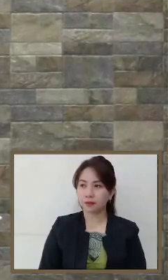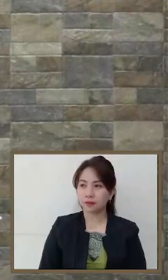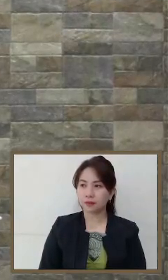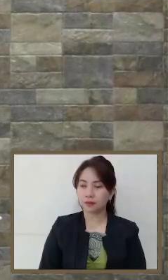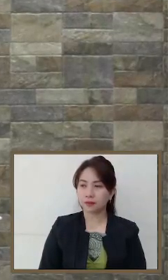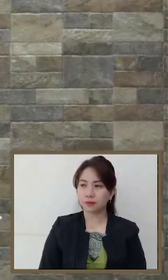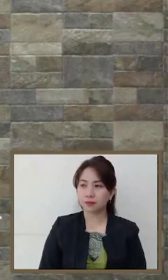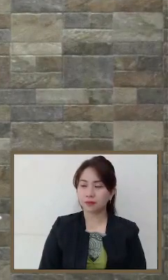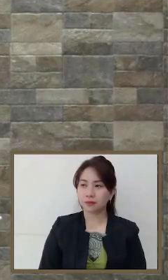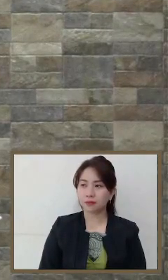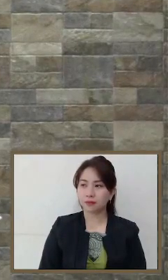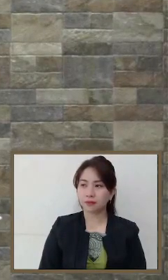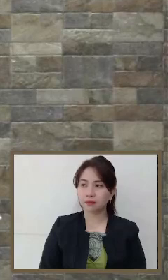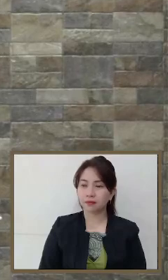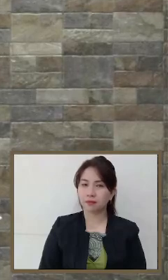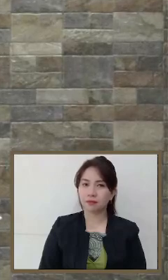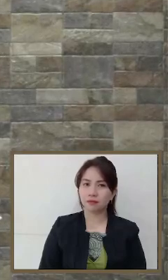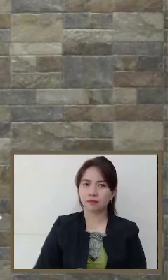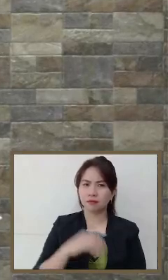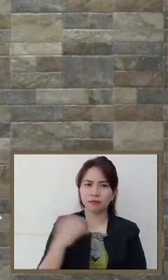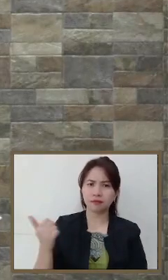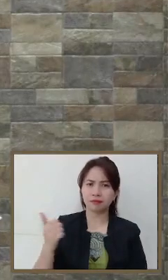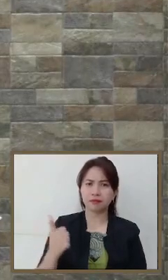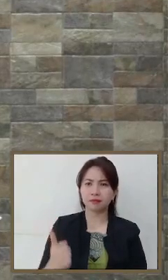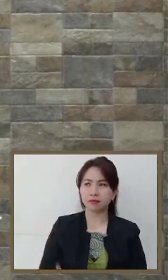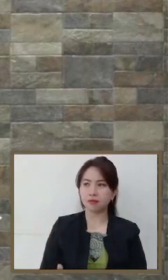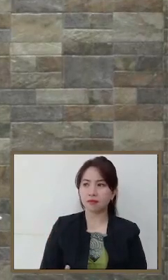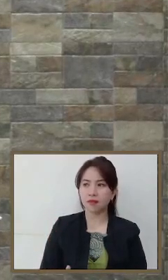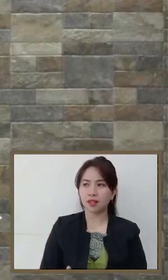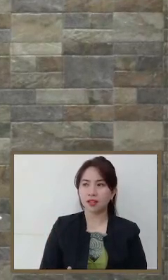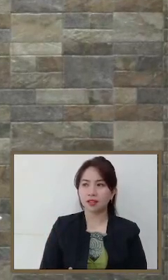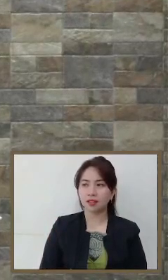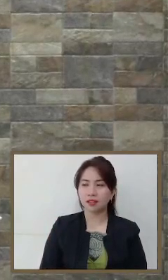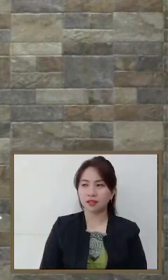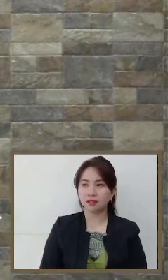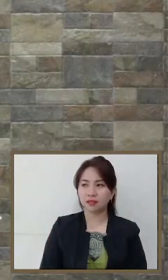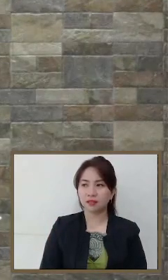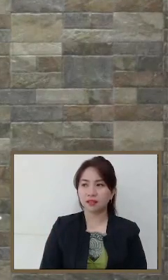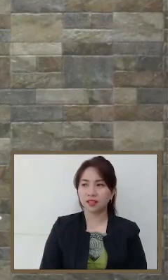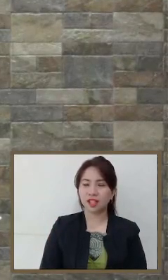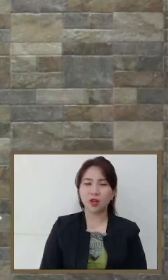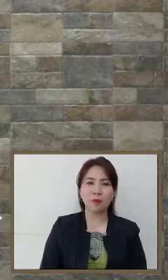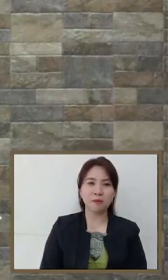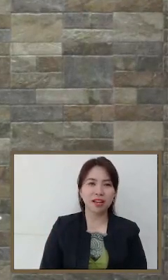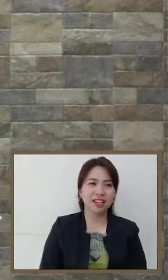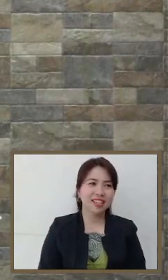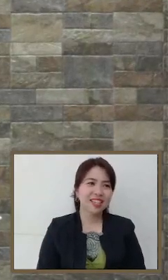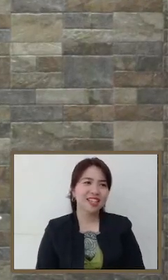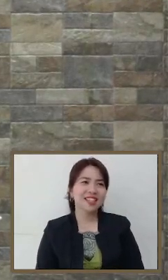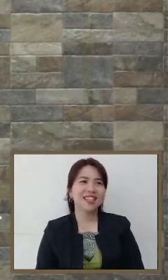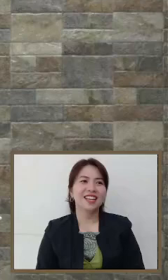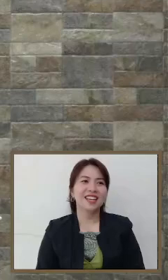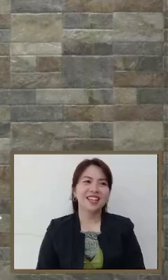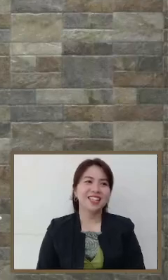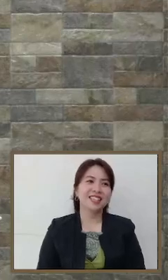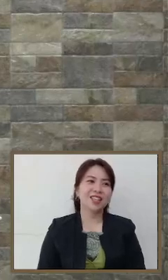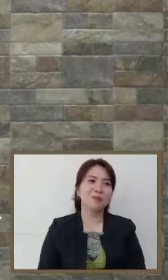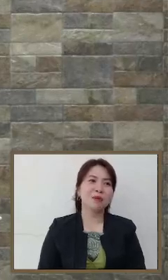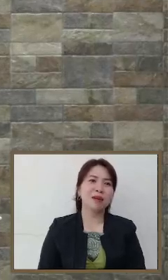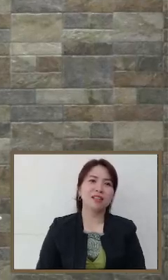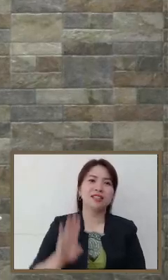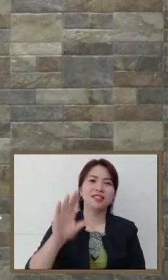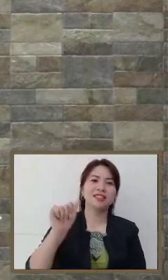so Superman Batman o sino pa man parang Sigaw ka ng sigaw talagang Enjoy na enjoy mo pero alam mong hindi totoo